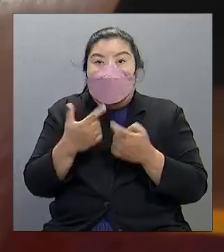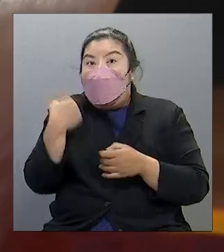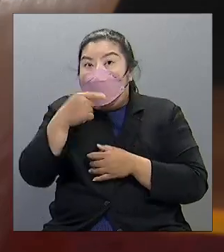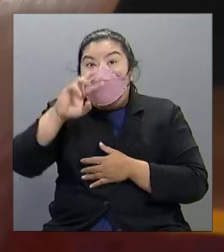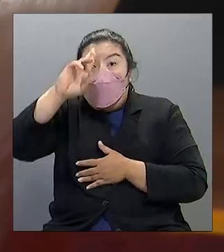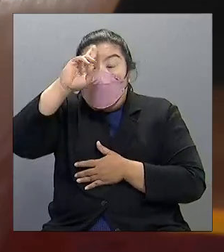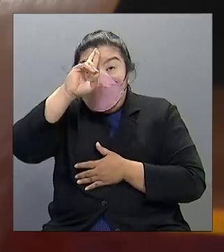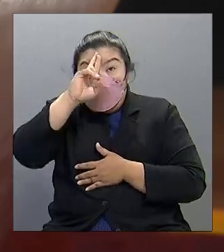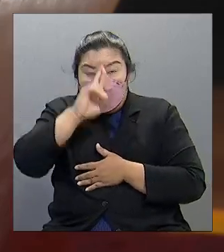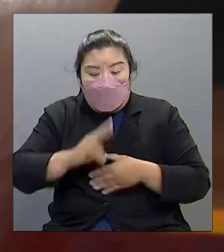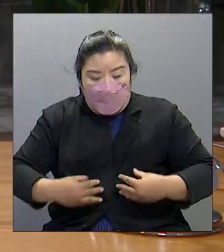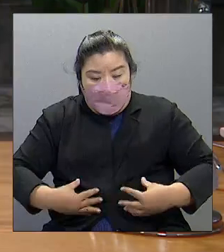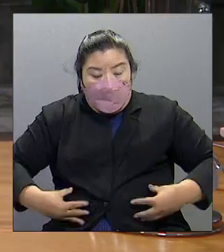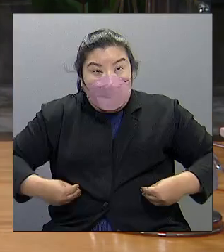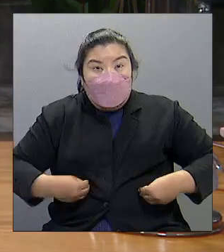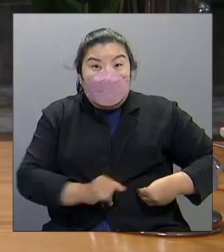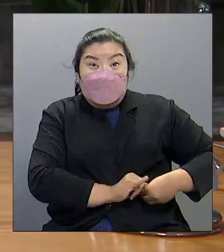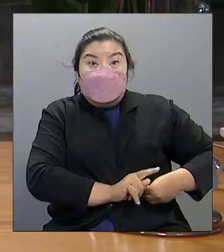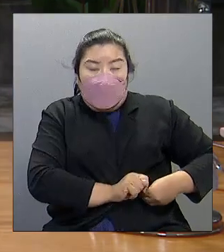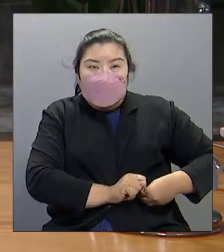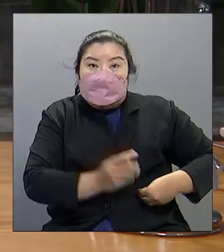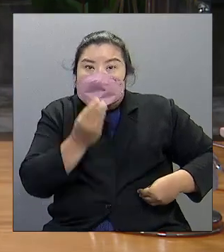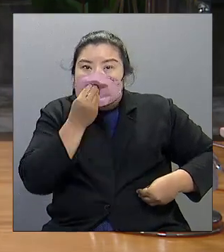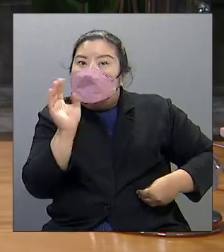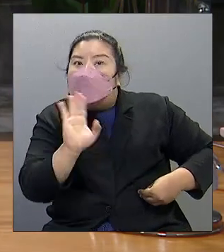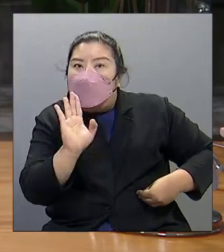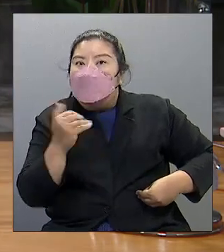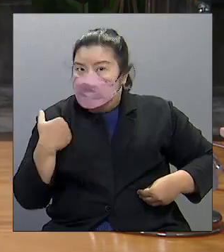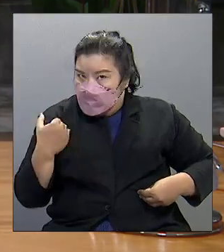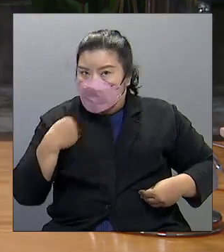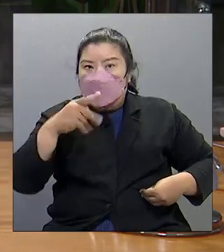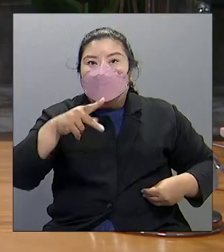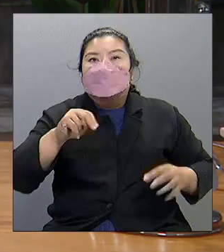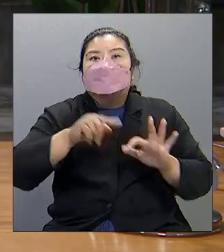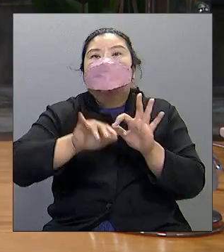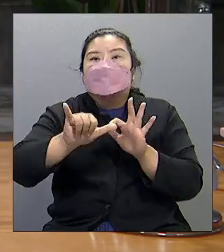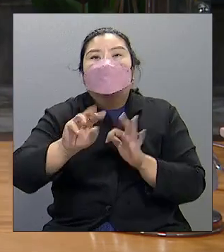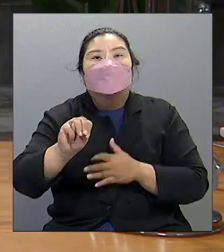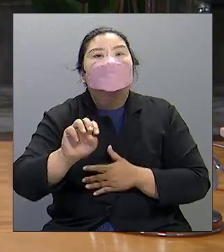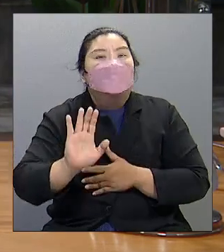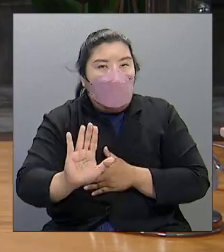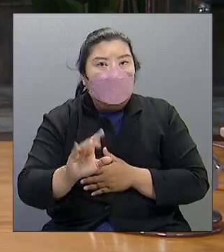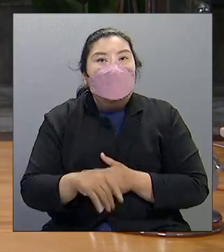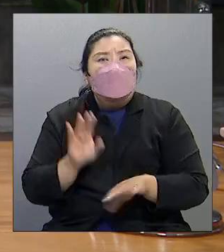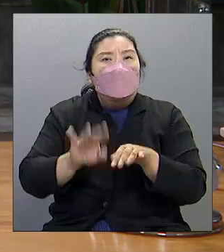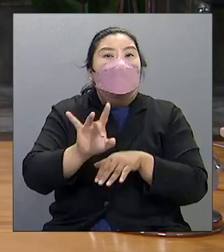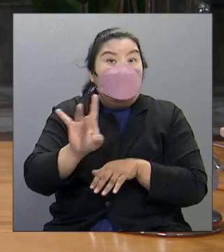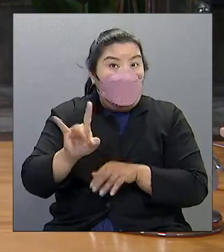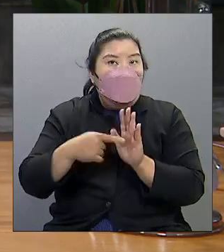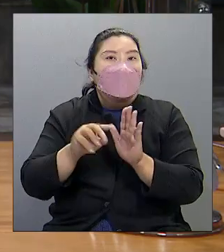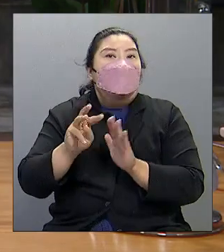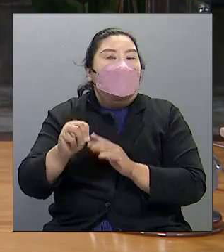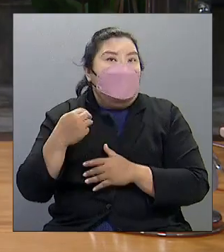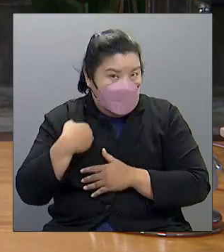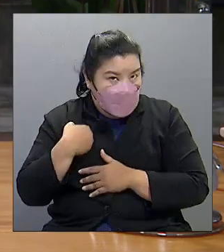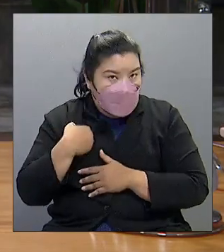ไตนะคะควรหลกเรีกกินหน่อไม้เพระวาหน่อไม้จะมีสารโรชเซียมสูงมากเลยค่ะหน่อไม้ 100 กรันะคะจะมีโปรชเซยมประ